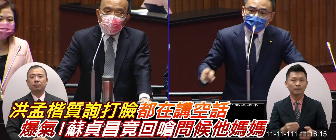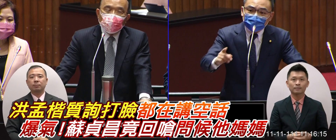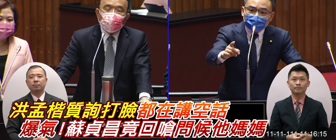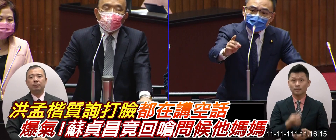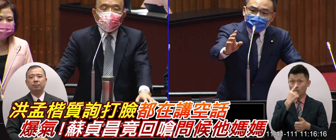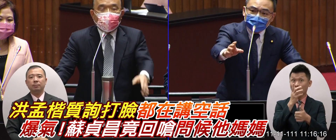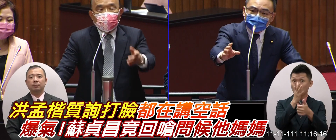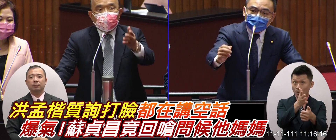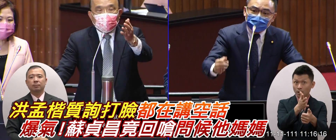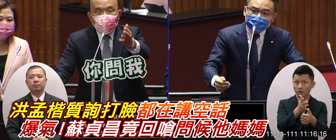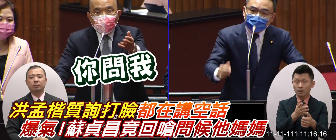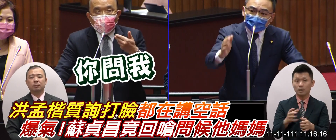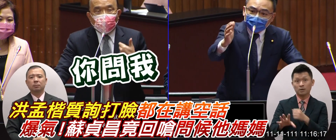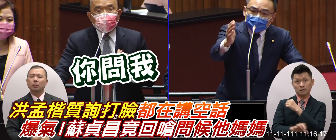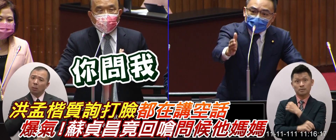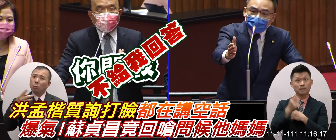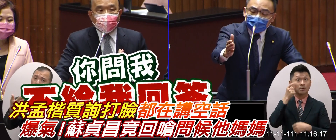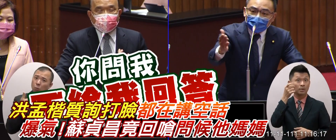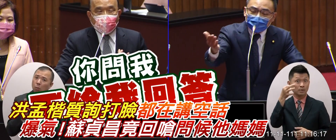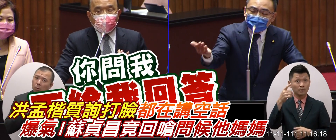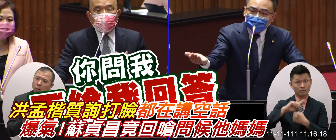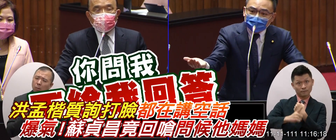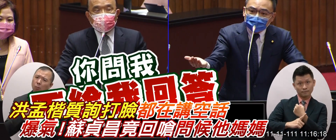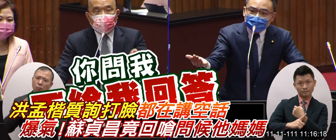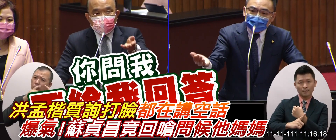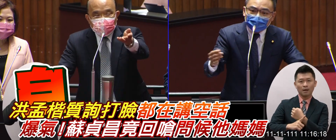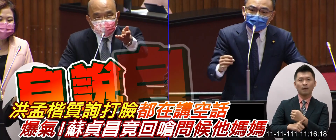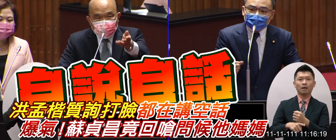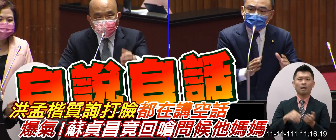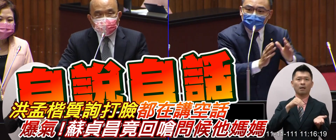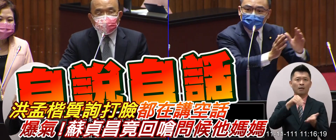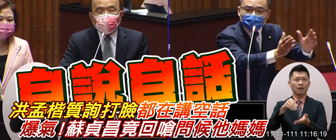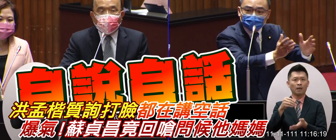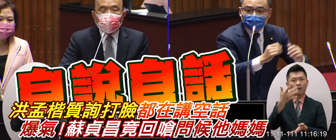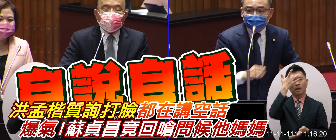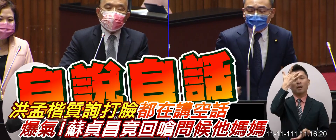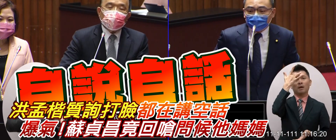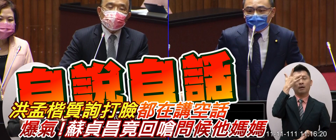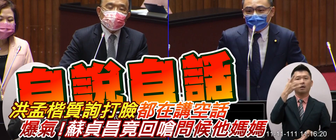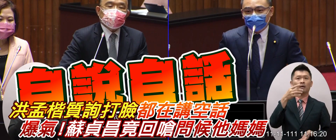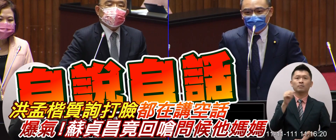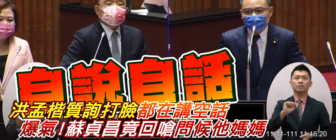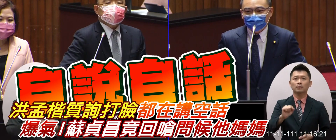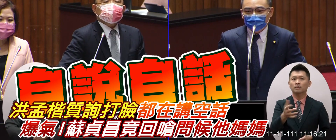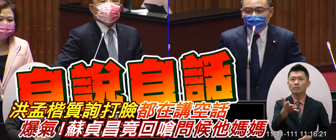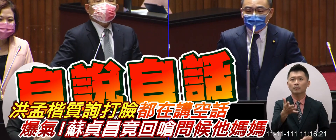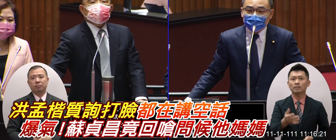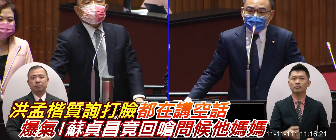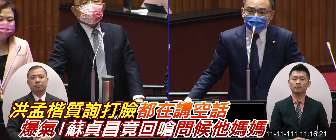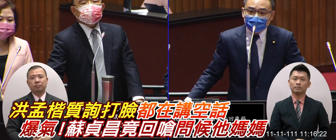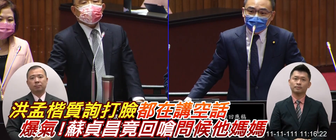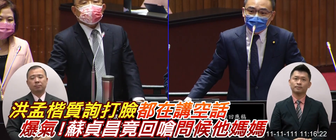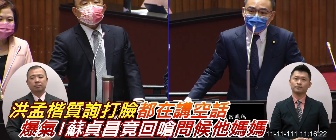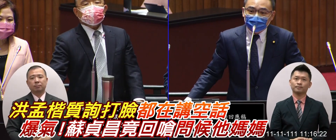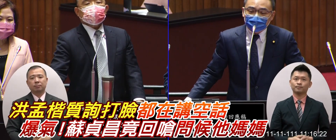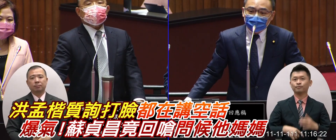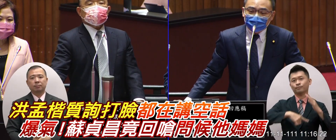我问你说，为什么基本工资法卡关没有办法送进来？ 然后你说扯， 院